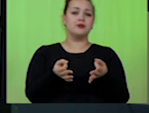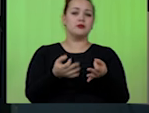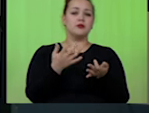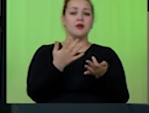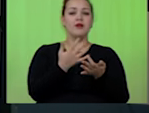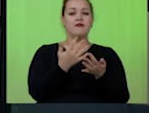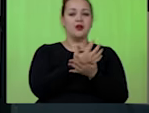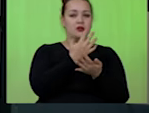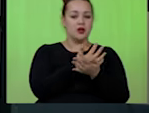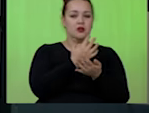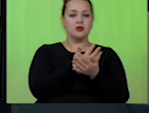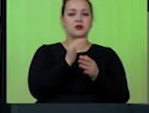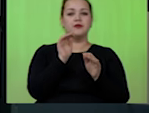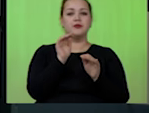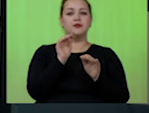издательстве напечатали